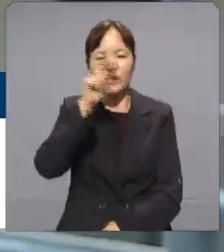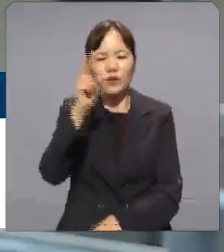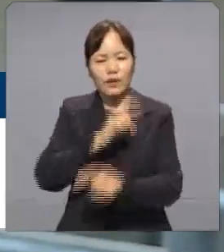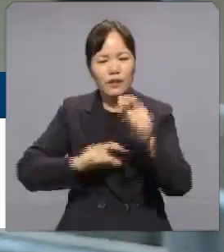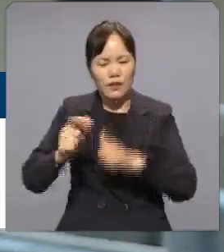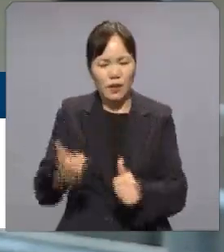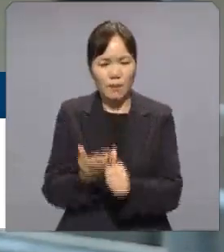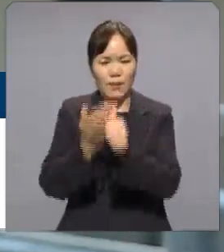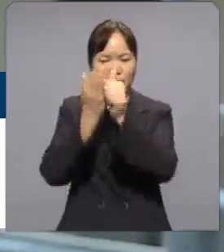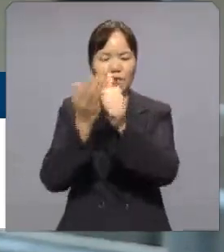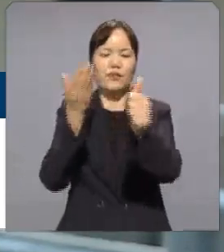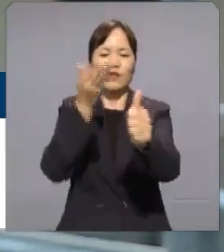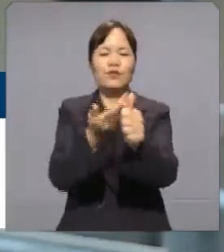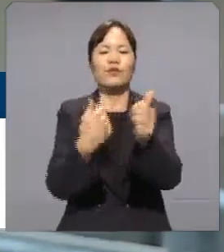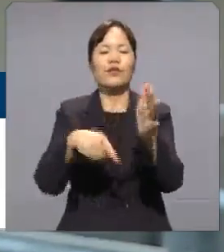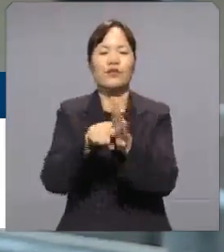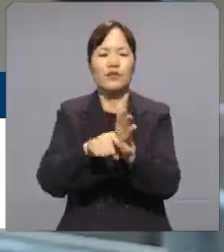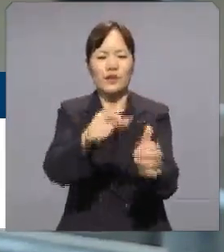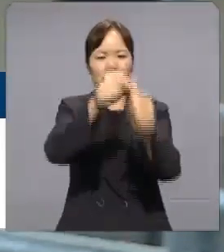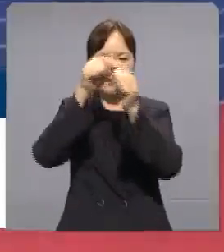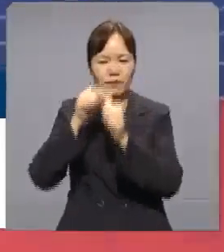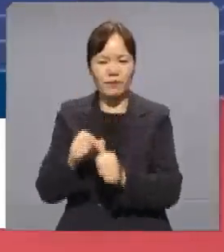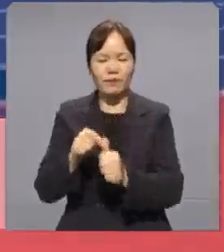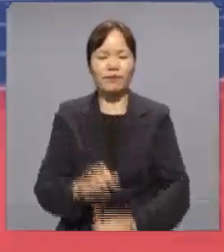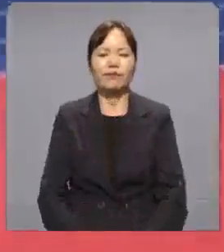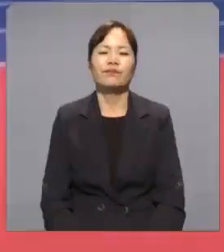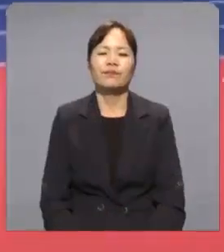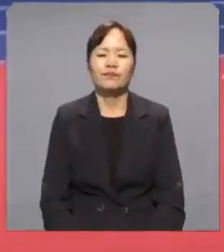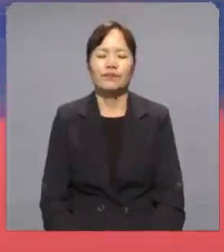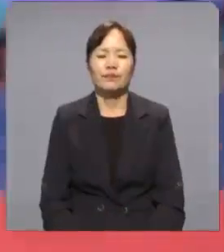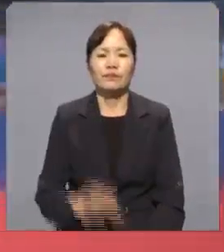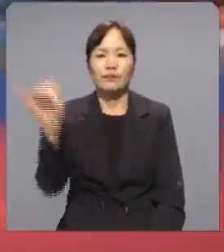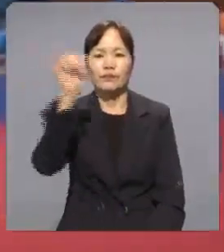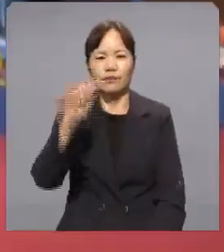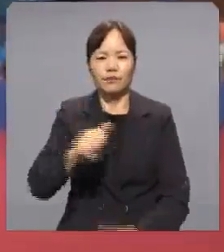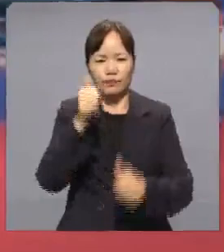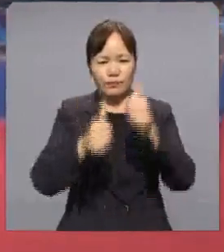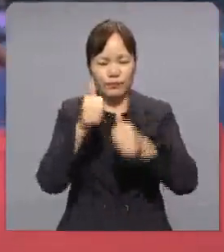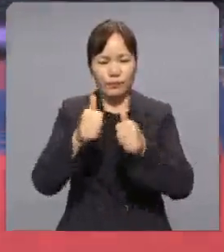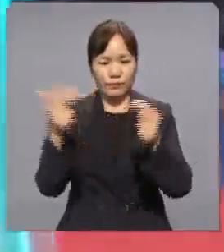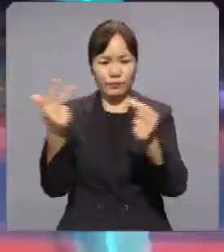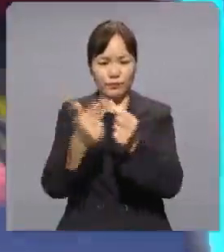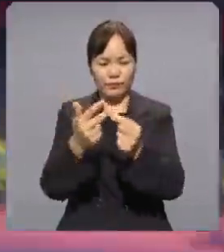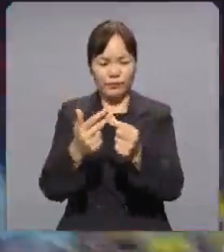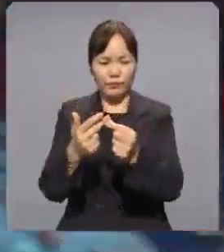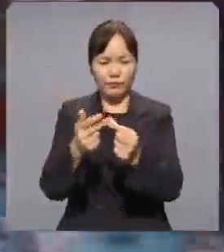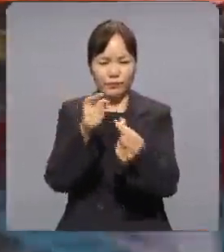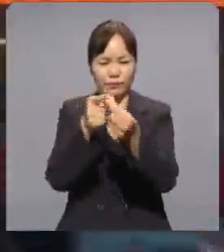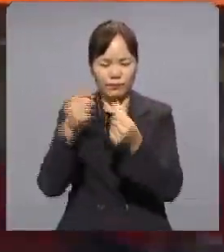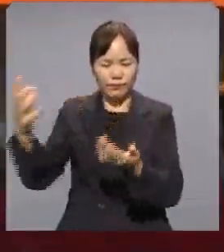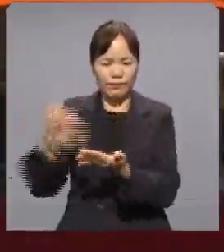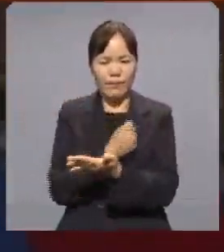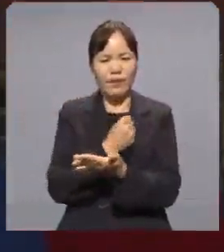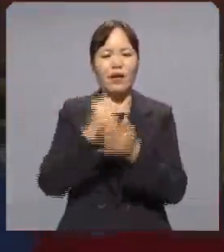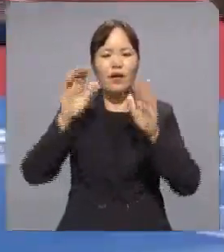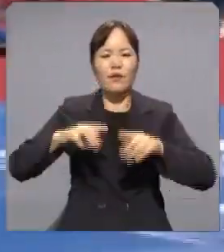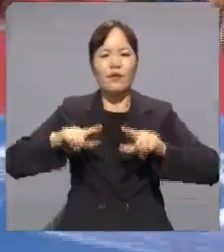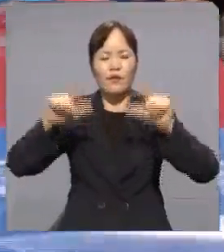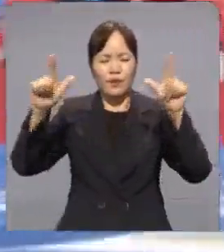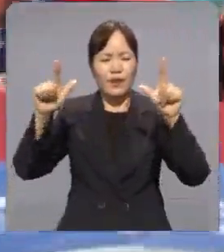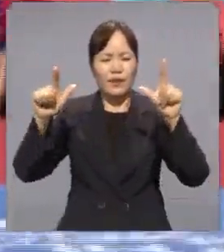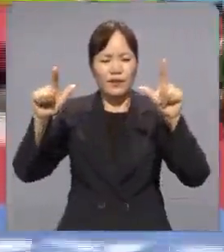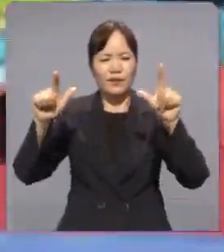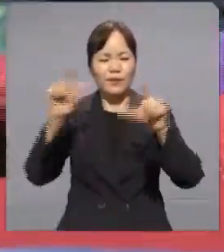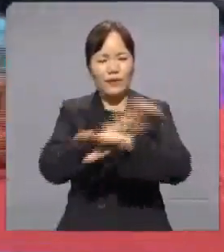더욱더 향상시켜 주기 위해서 영입을 했습니다 전국체전 7 웃음을 거머쥐며 올 시즌을